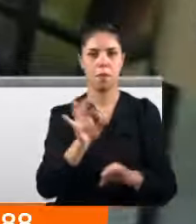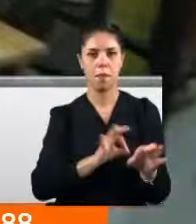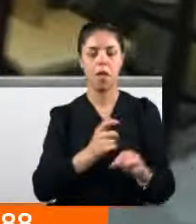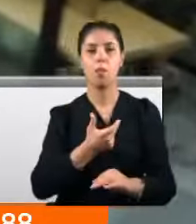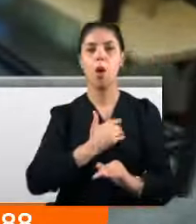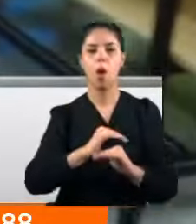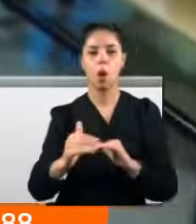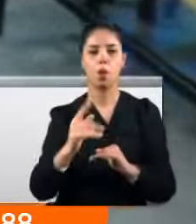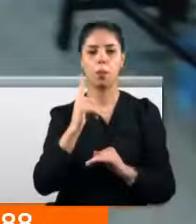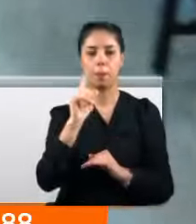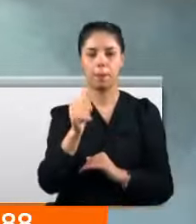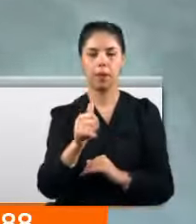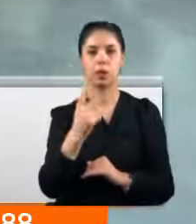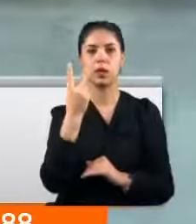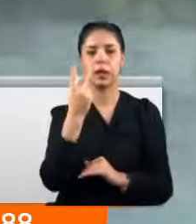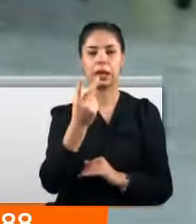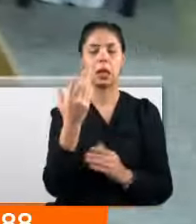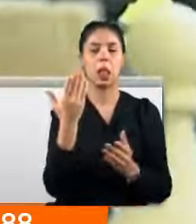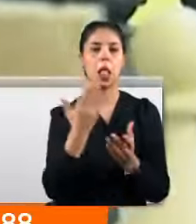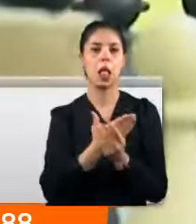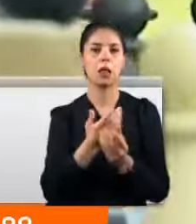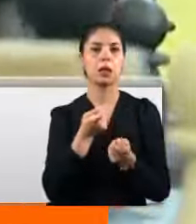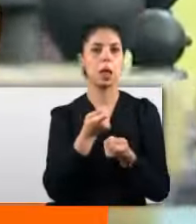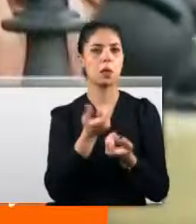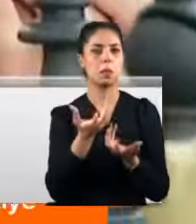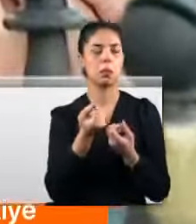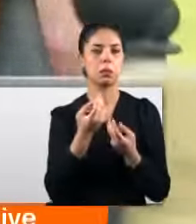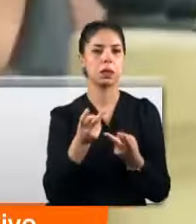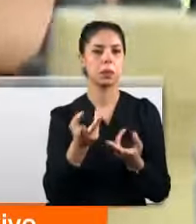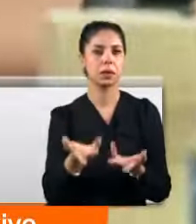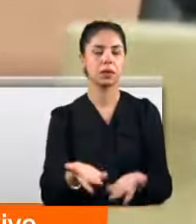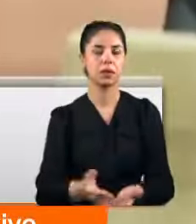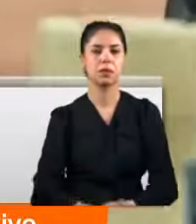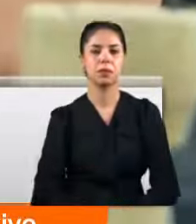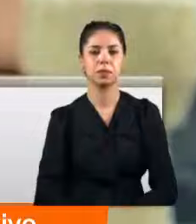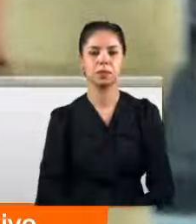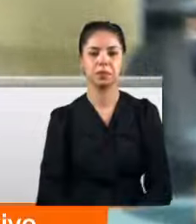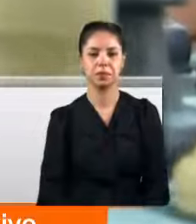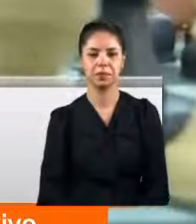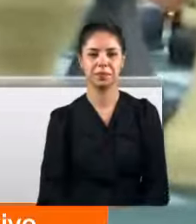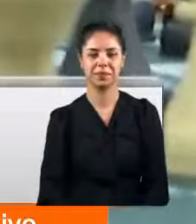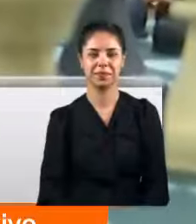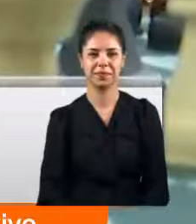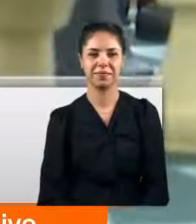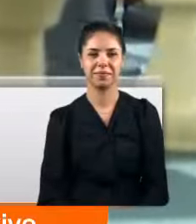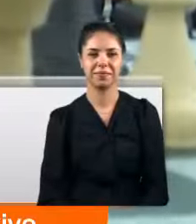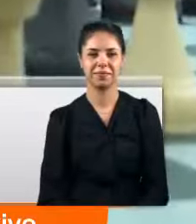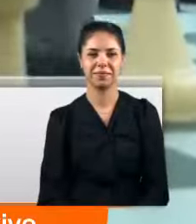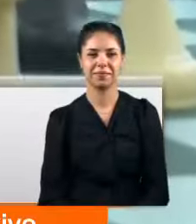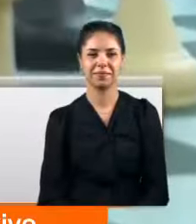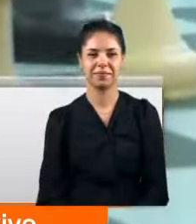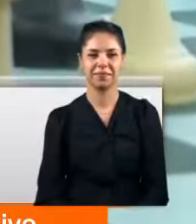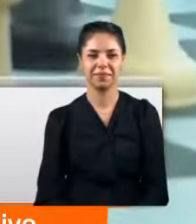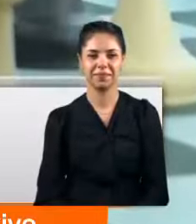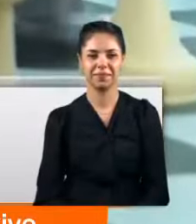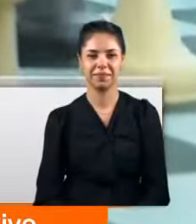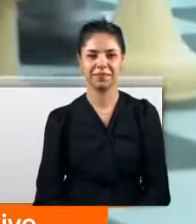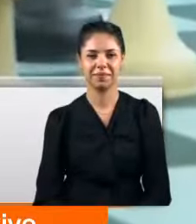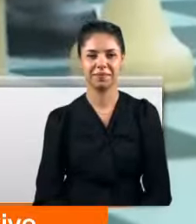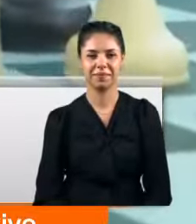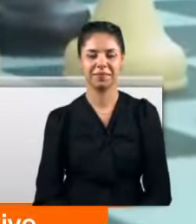ğil gü iddialı mısın Satrançta Bilmiyorum ki Kim kazanıyor Şu an şu